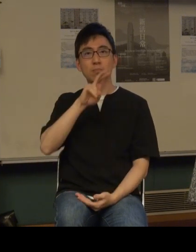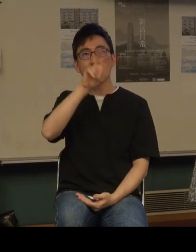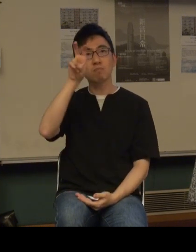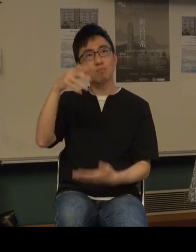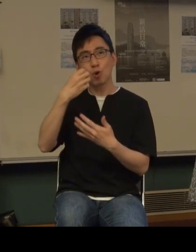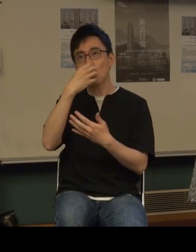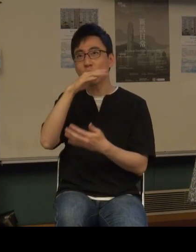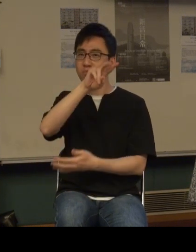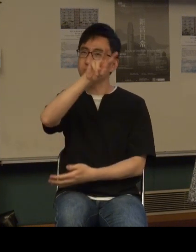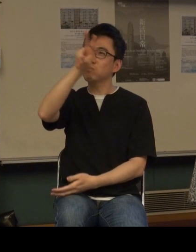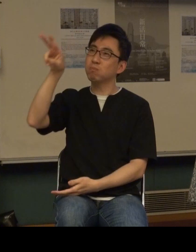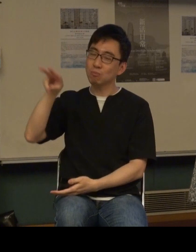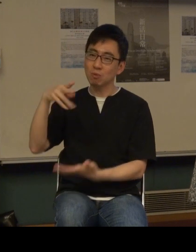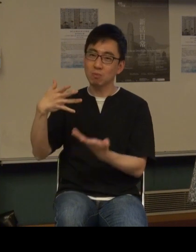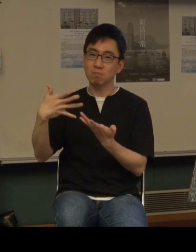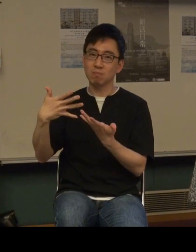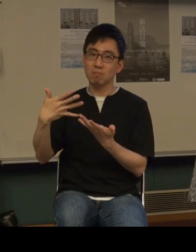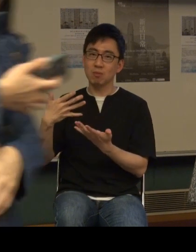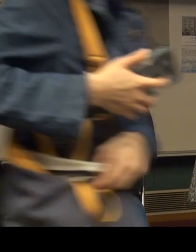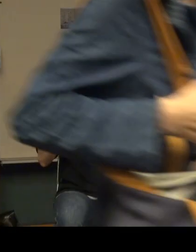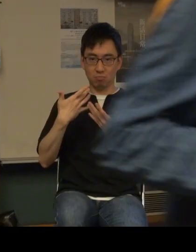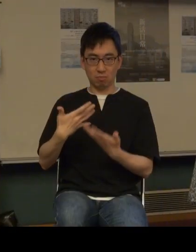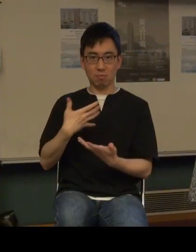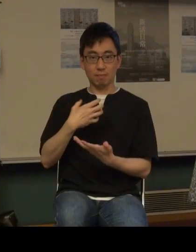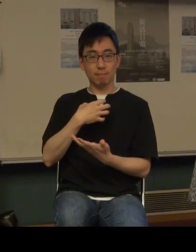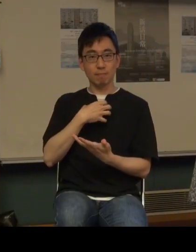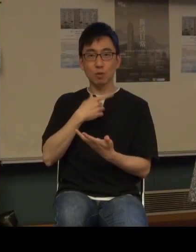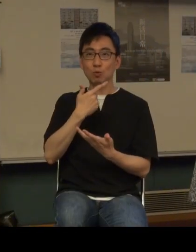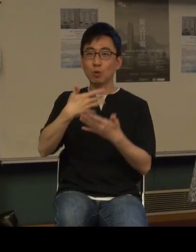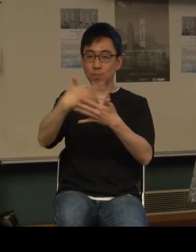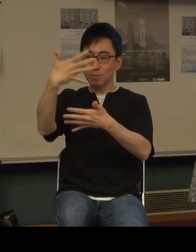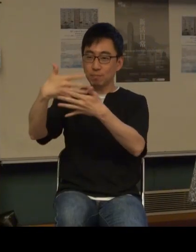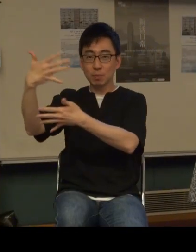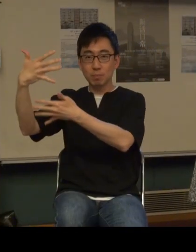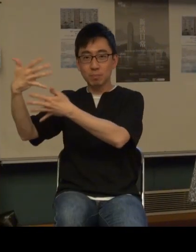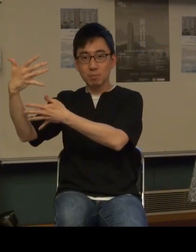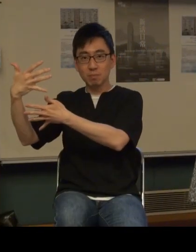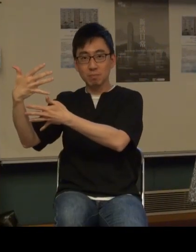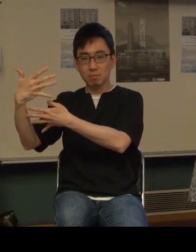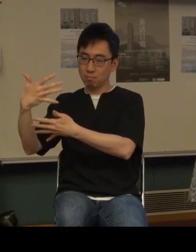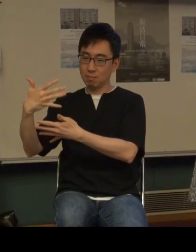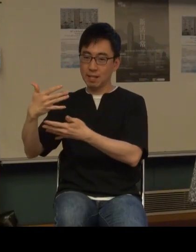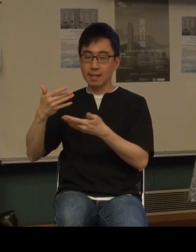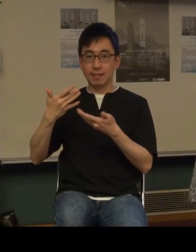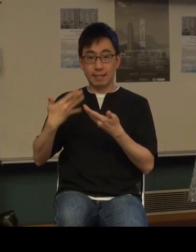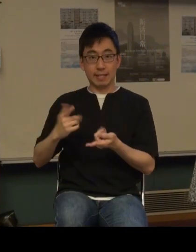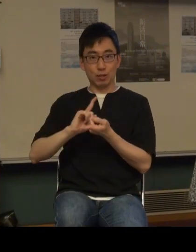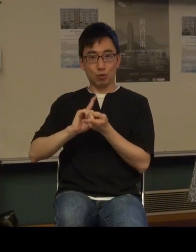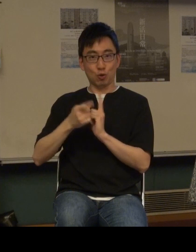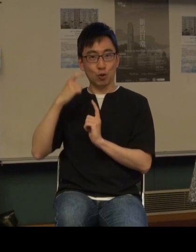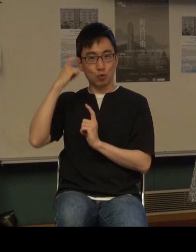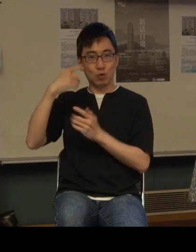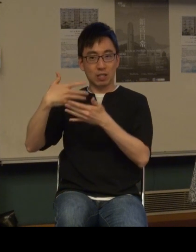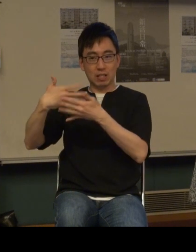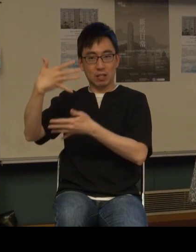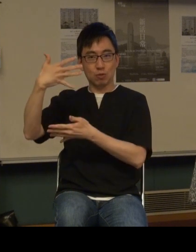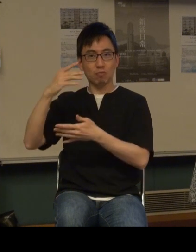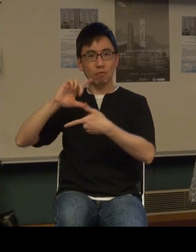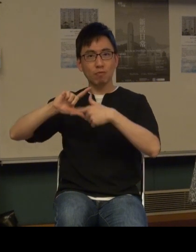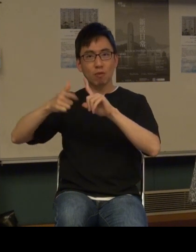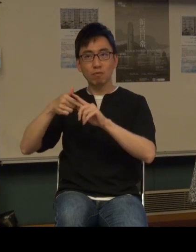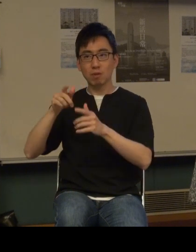香港嘅城市嘅景觀咧。其實我哋見到好多嘅建築物咧，都係用一個現代建築或者我哋叫現代主義建築嘅形式